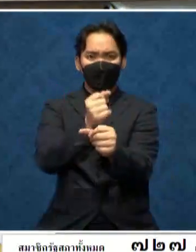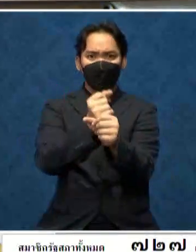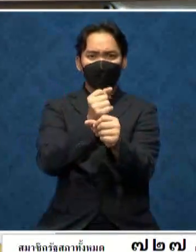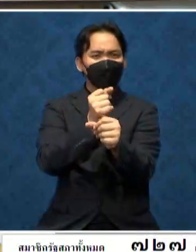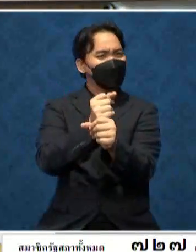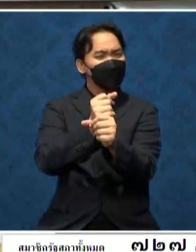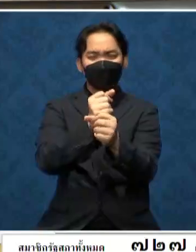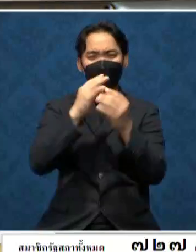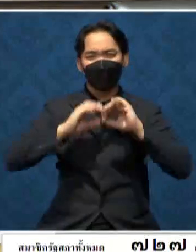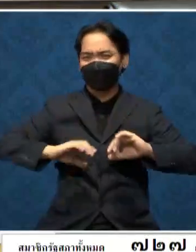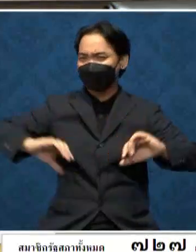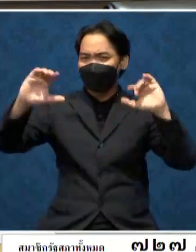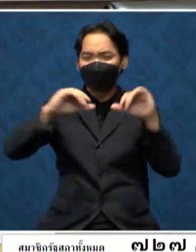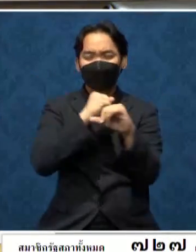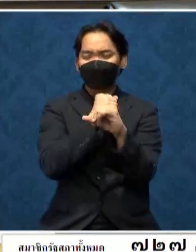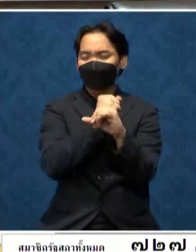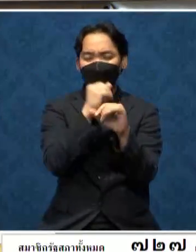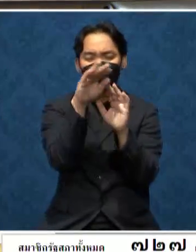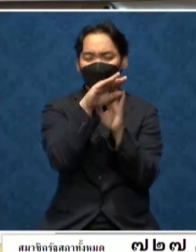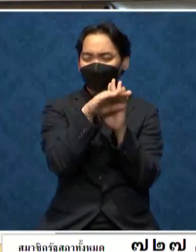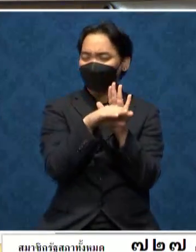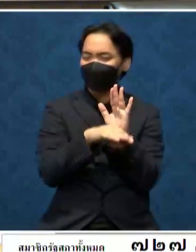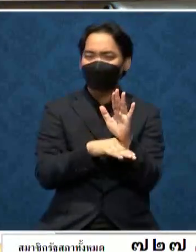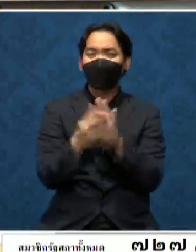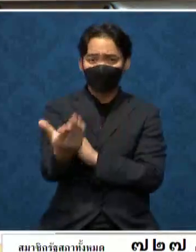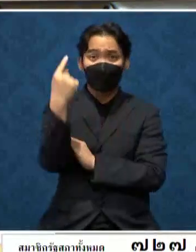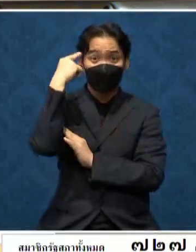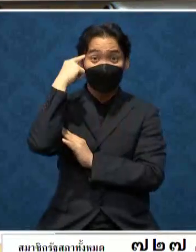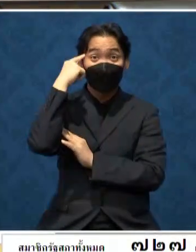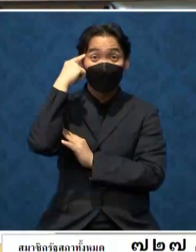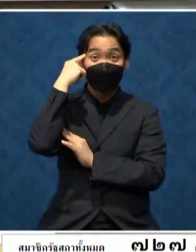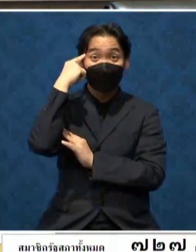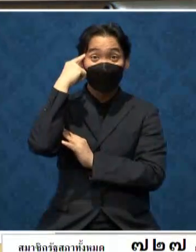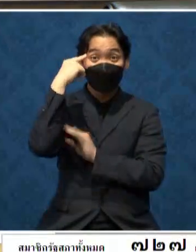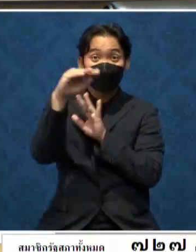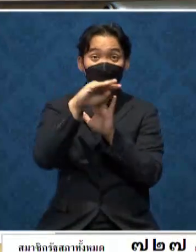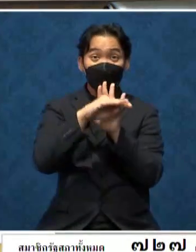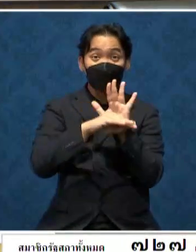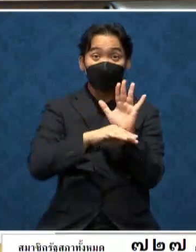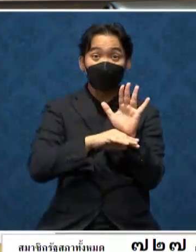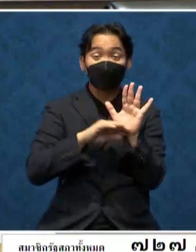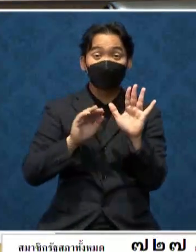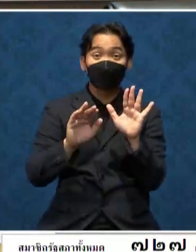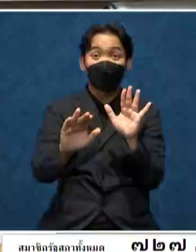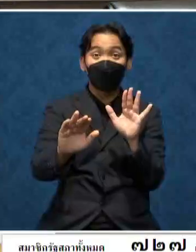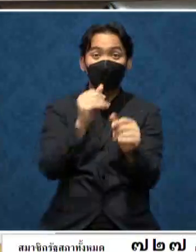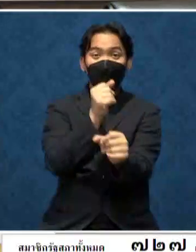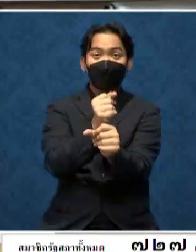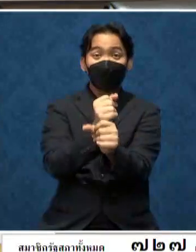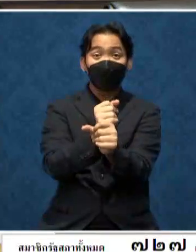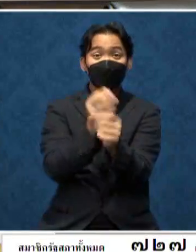เนี่ยท่านก็รู้อยู่แล้วว่ามีประมวลการการทำงาน